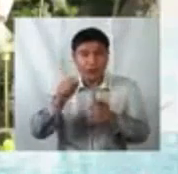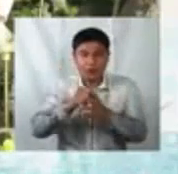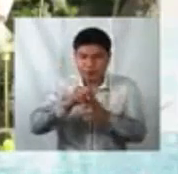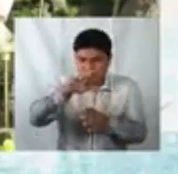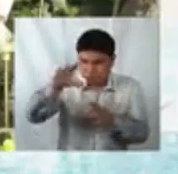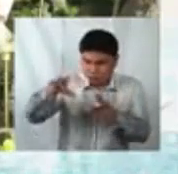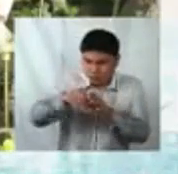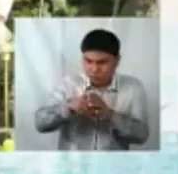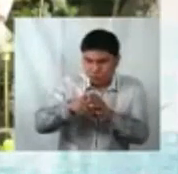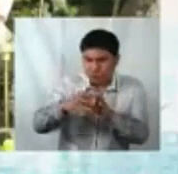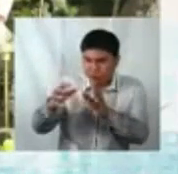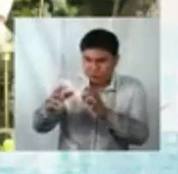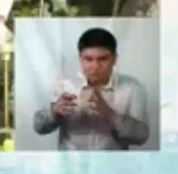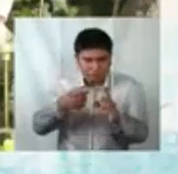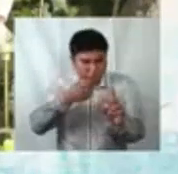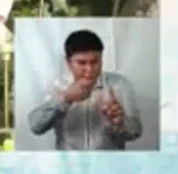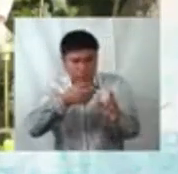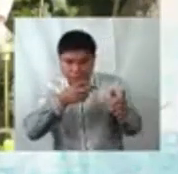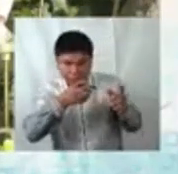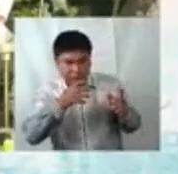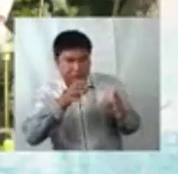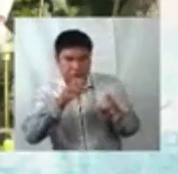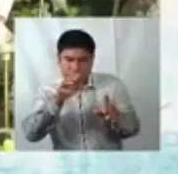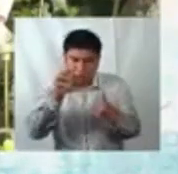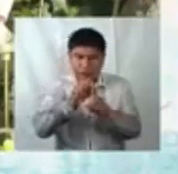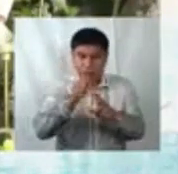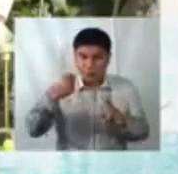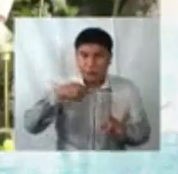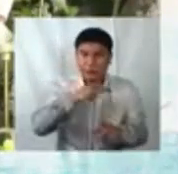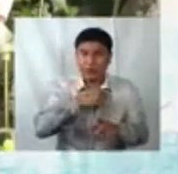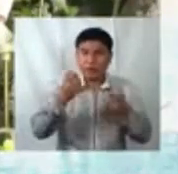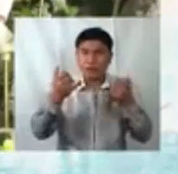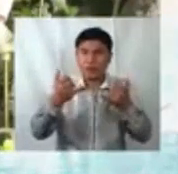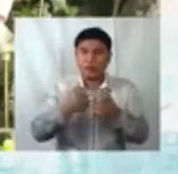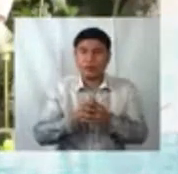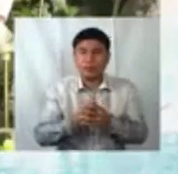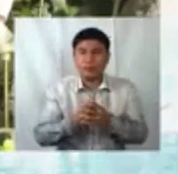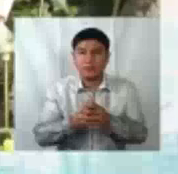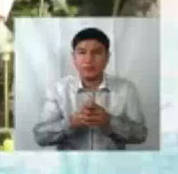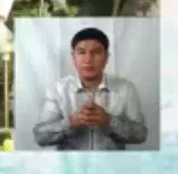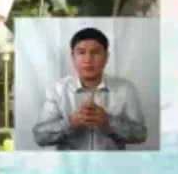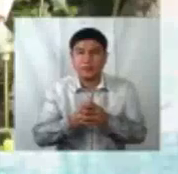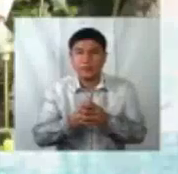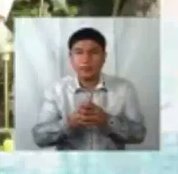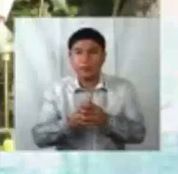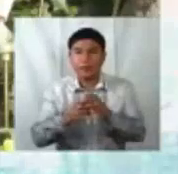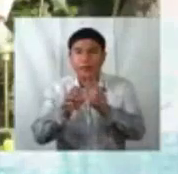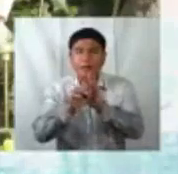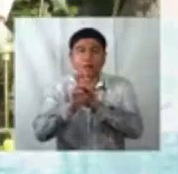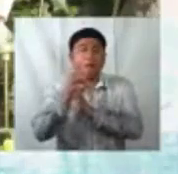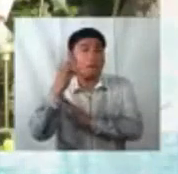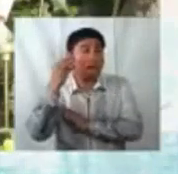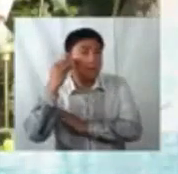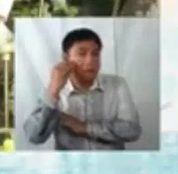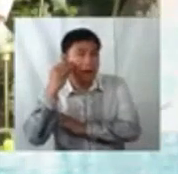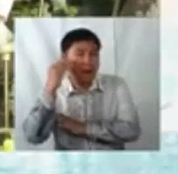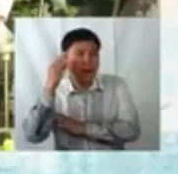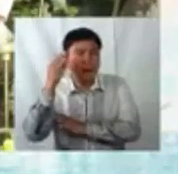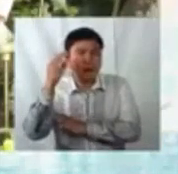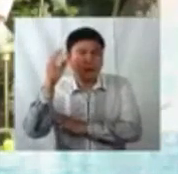hindi natapos diyan. Hanggang, 'di ba, na alam natin 'yan, no, na nakapaloob diyan si Macario Sacay na siyang